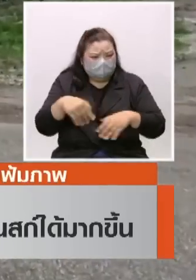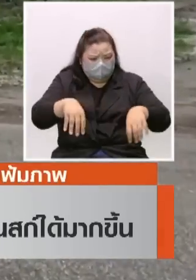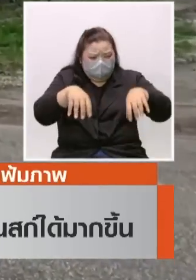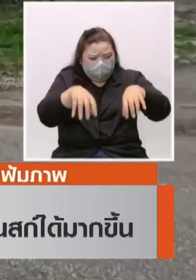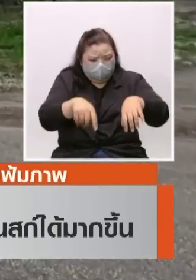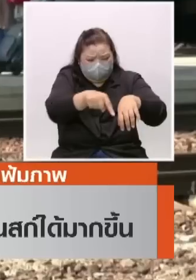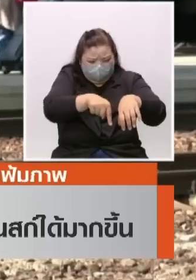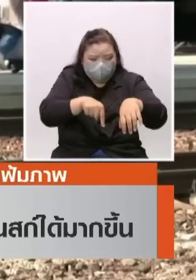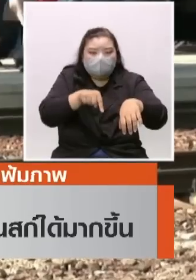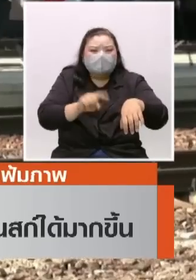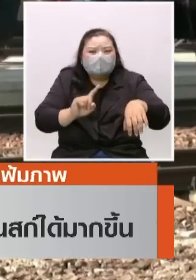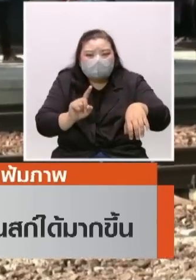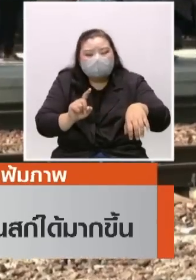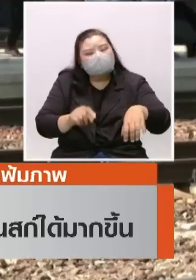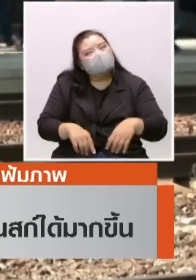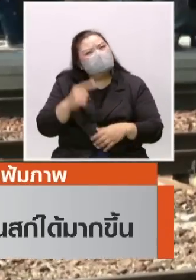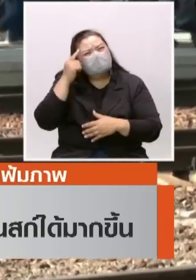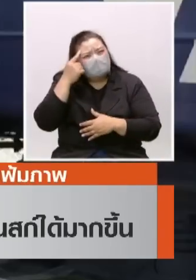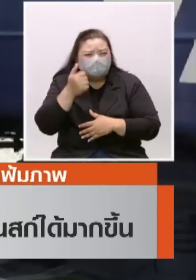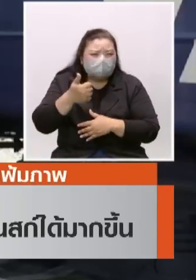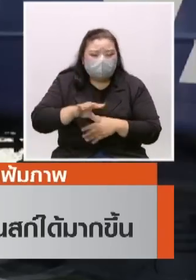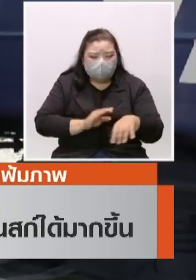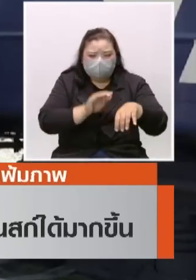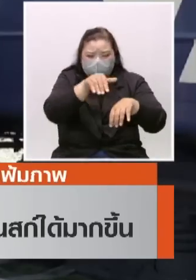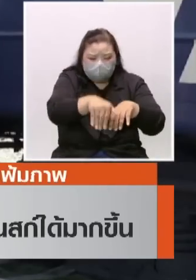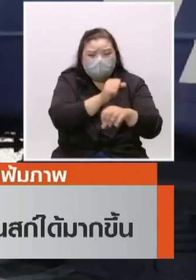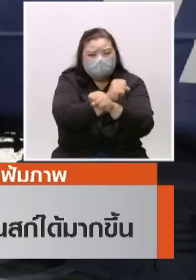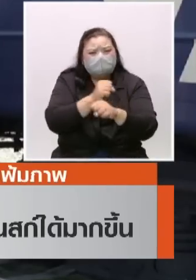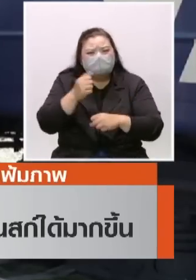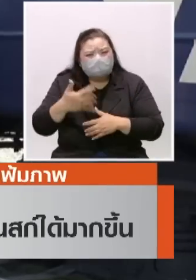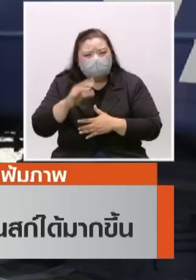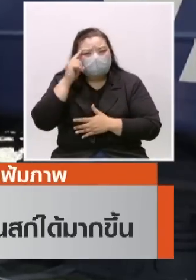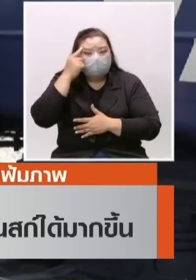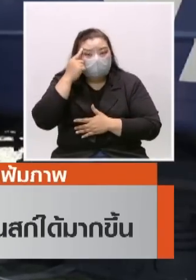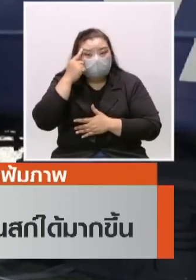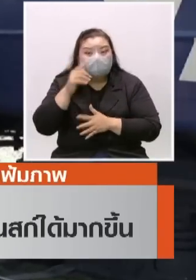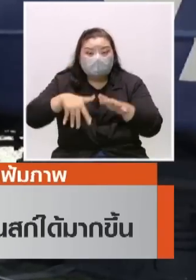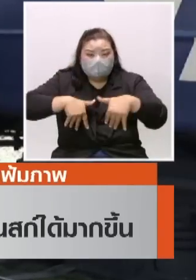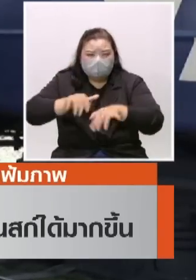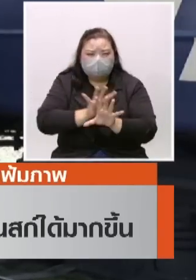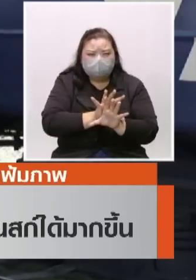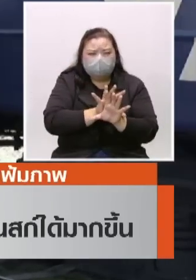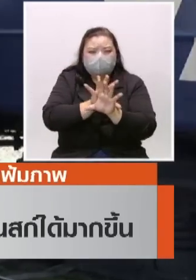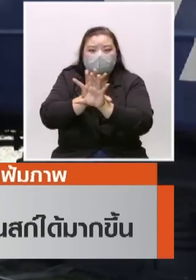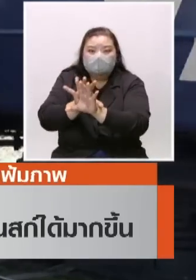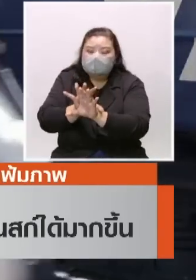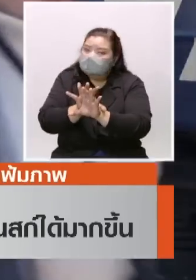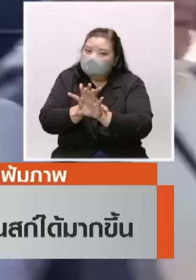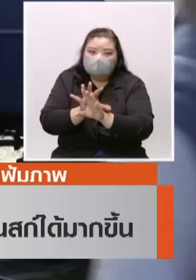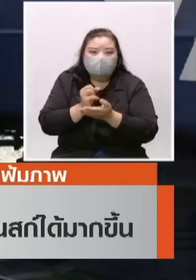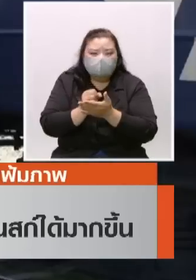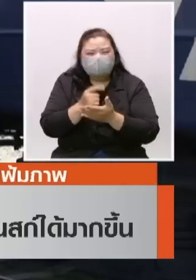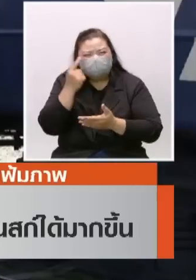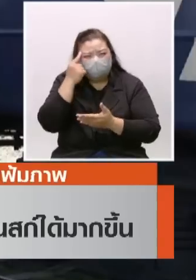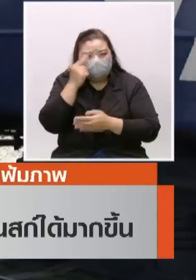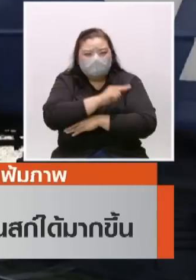แต่ก็ไมแ่ใจว่าสภานเห่านั้นยังใช้การได้หรอไม่ด้วยค่ะนอกจากนี้การอบพยกประชาชนก็ยงถูกเลอนออกไปอย่างไมมกำหนด